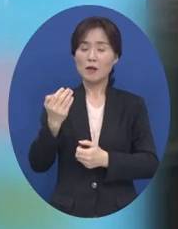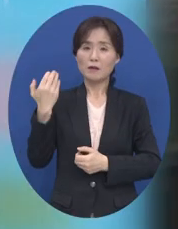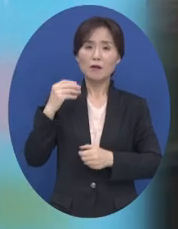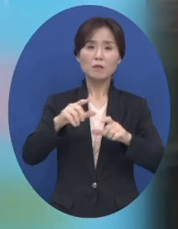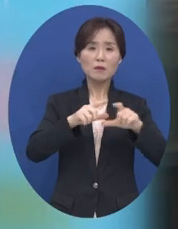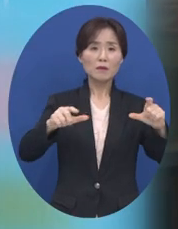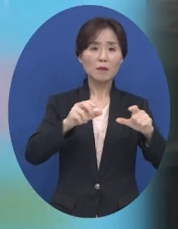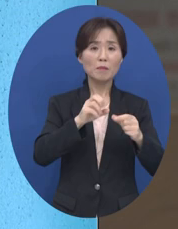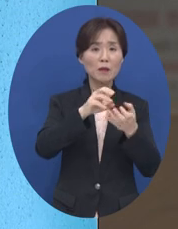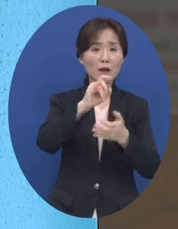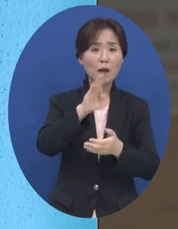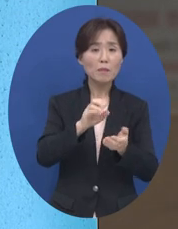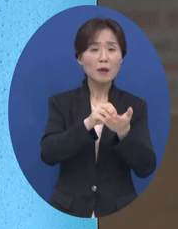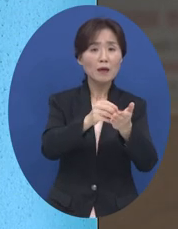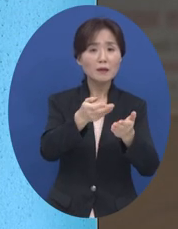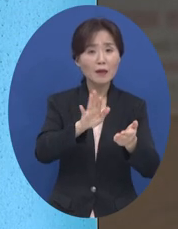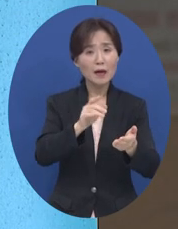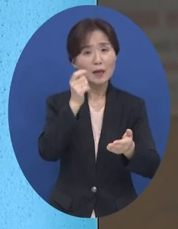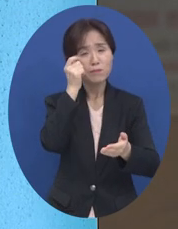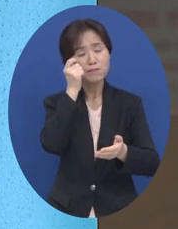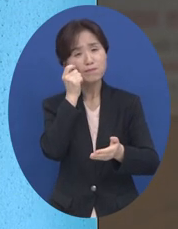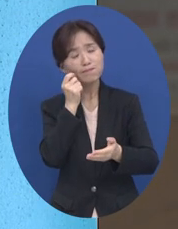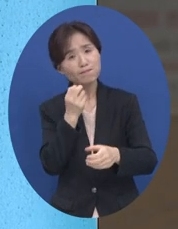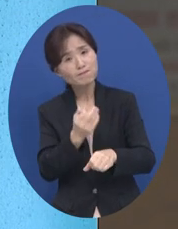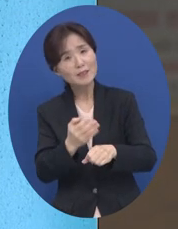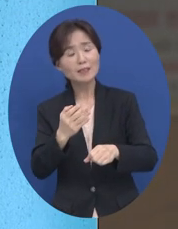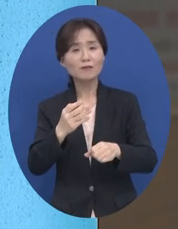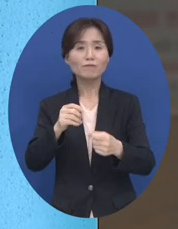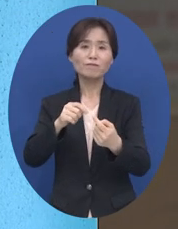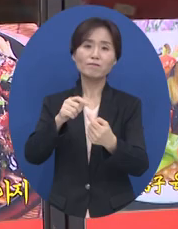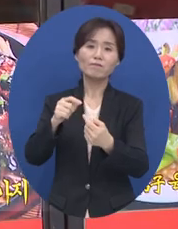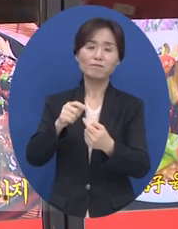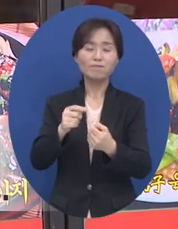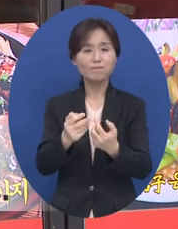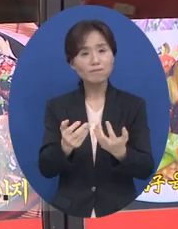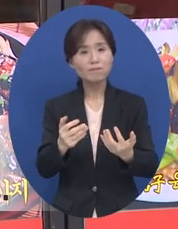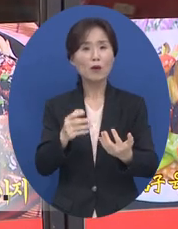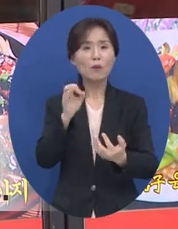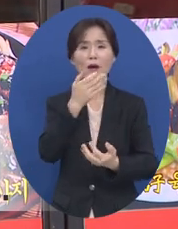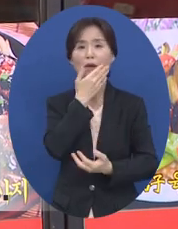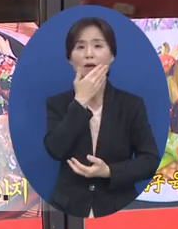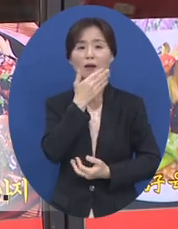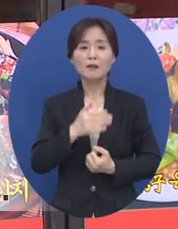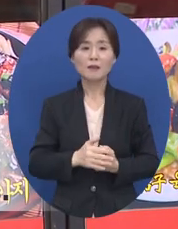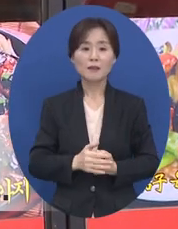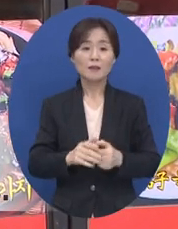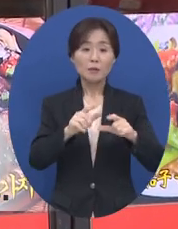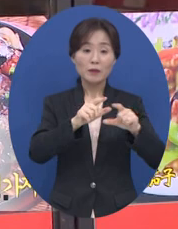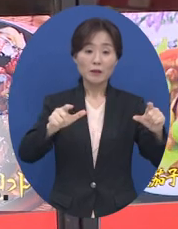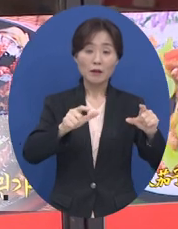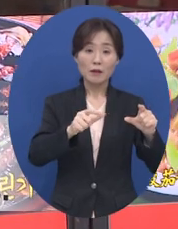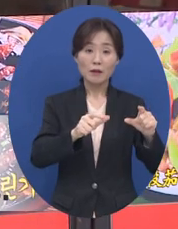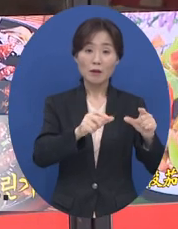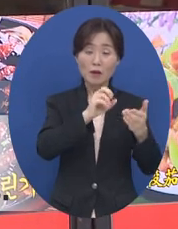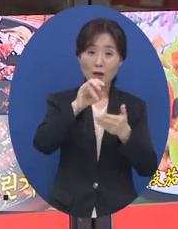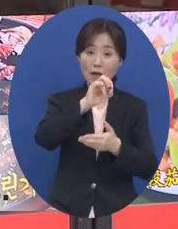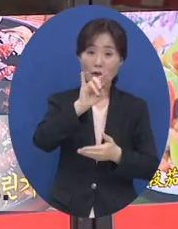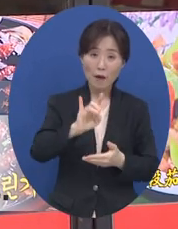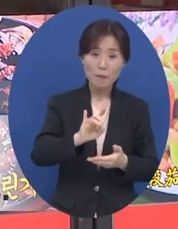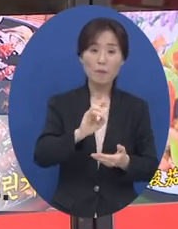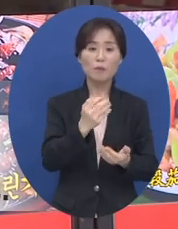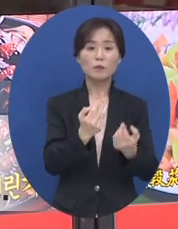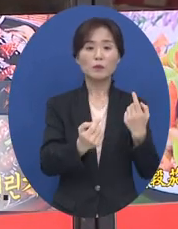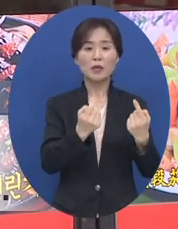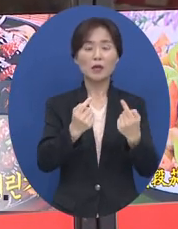앱에 가입했다가 울며 겨자 먹기로 하고 있습니다. 민간 업체보다는 수수료 자체가 더